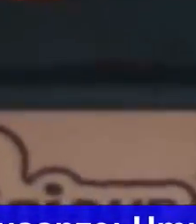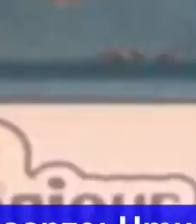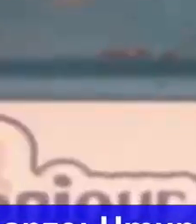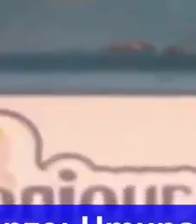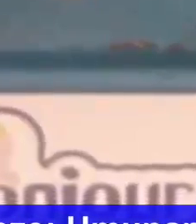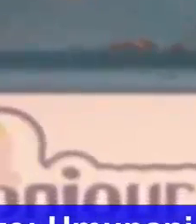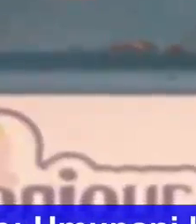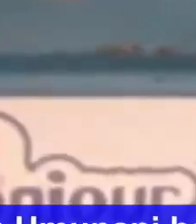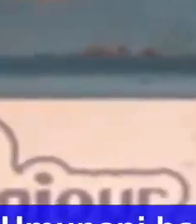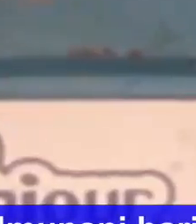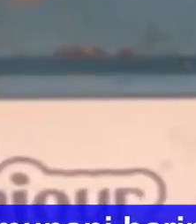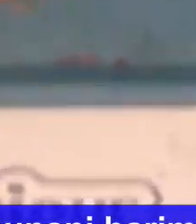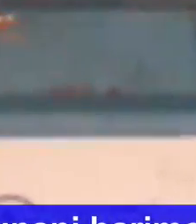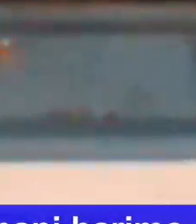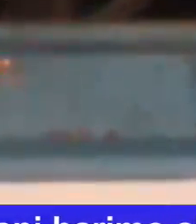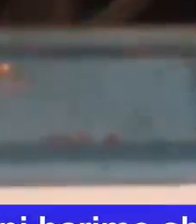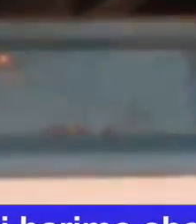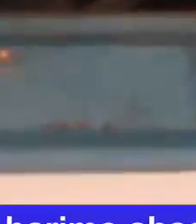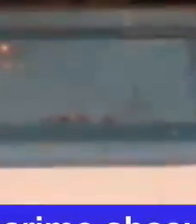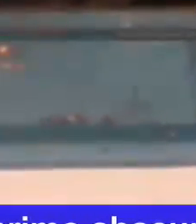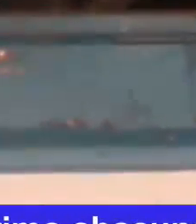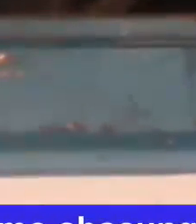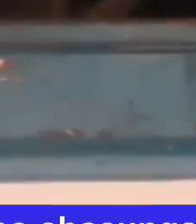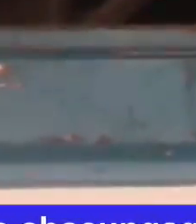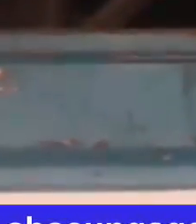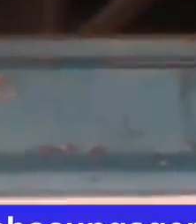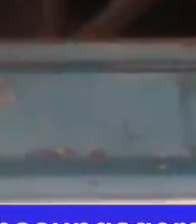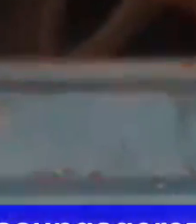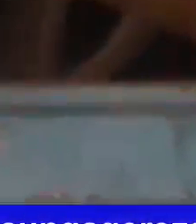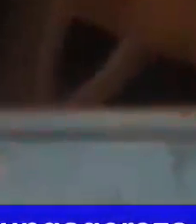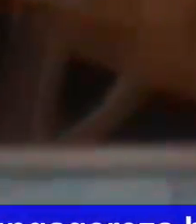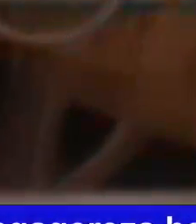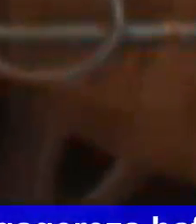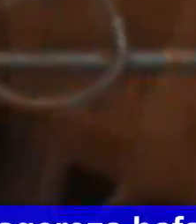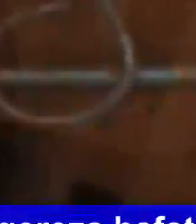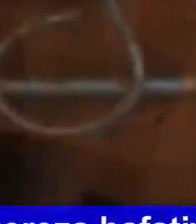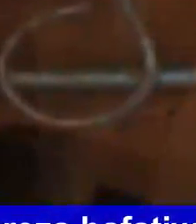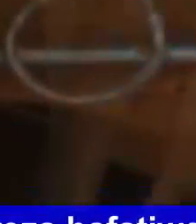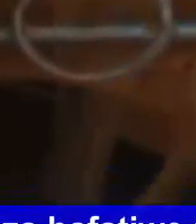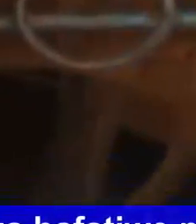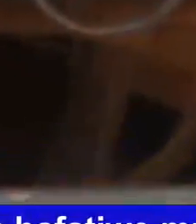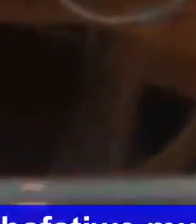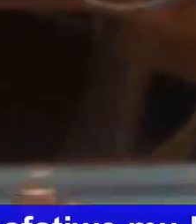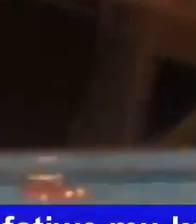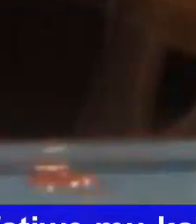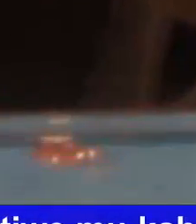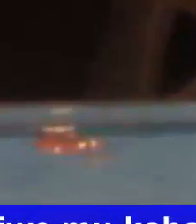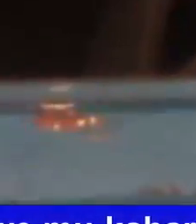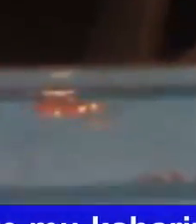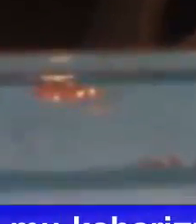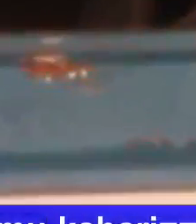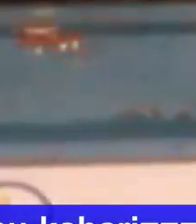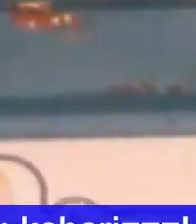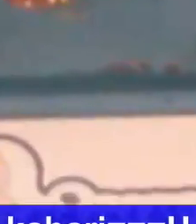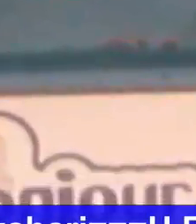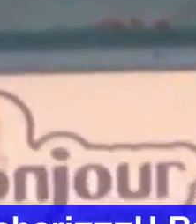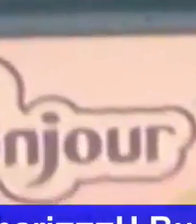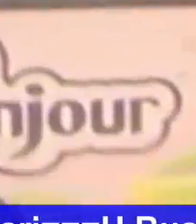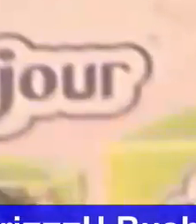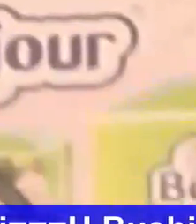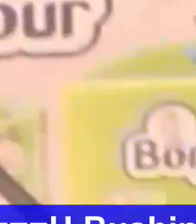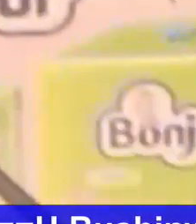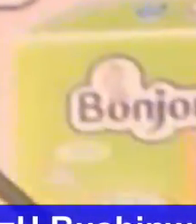mu twaganiriye atubwira uko byagenze. Yabaye saa moya n'igice z'ijoro. Z'ijoro